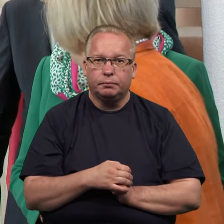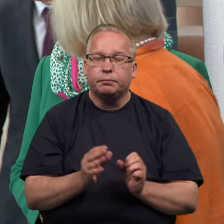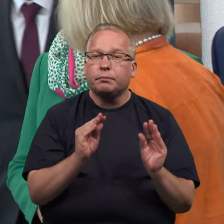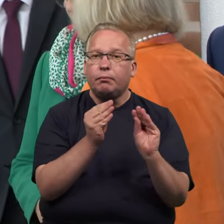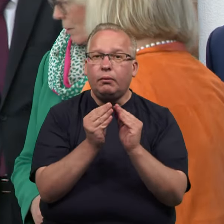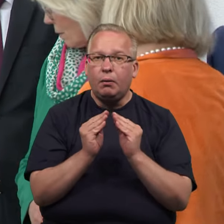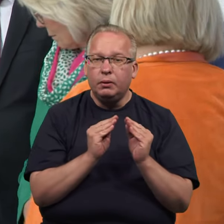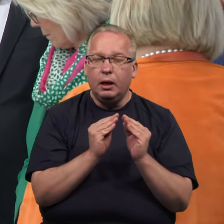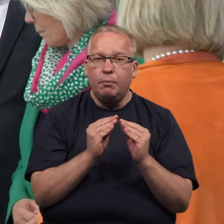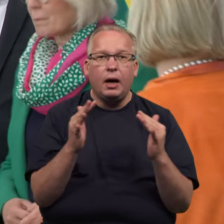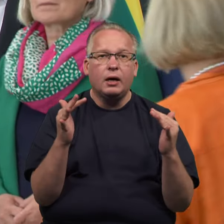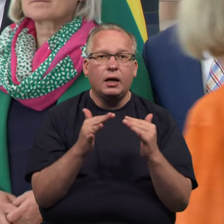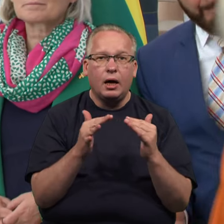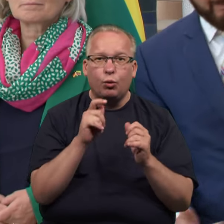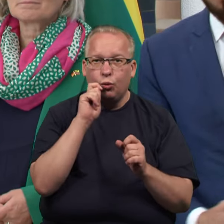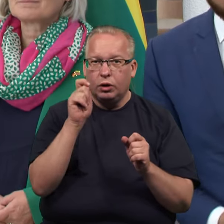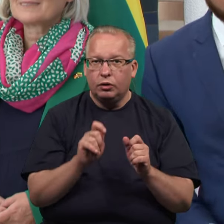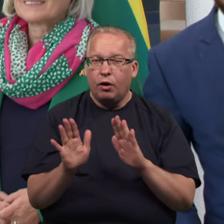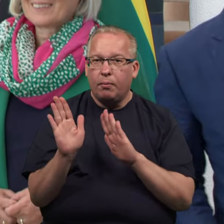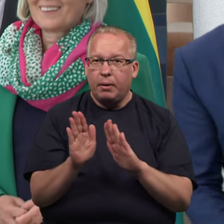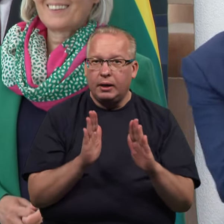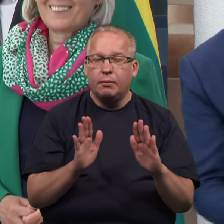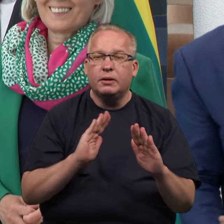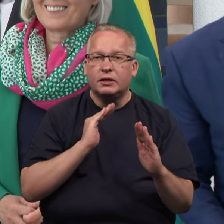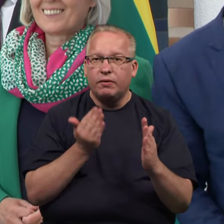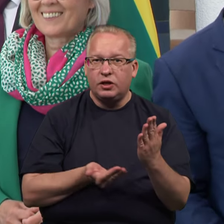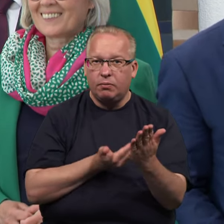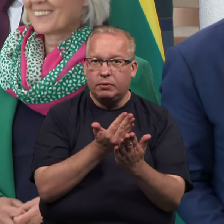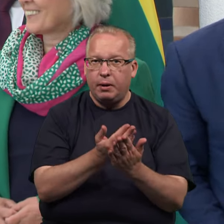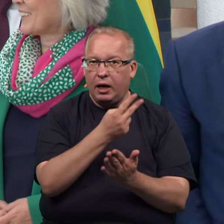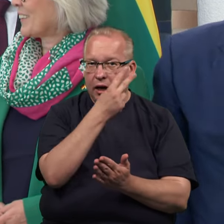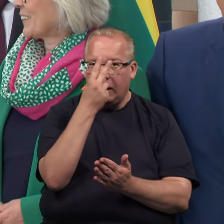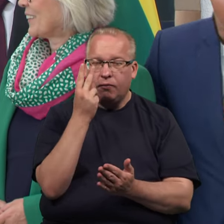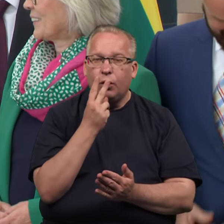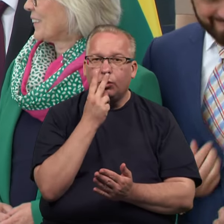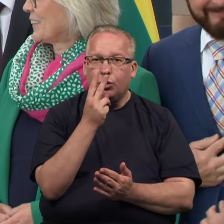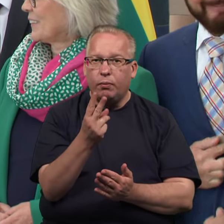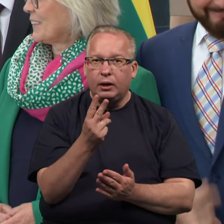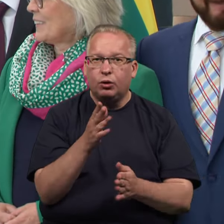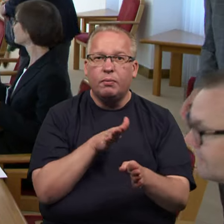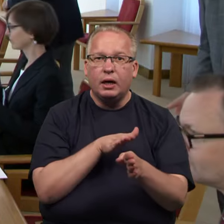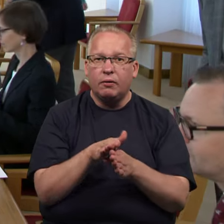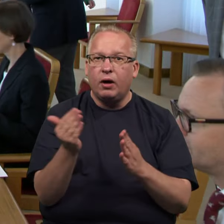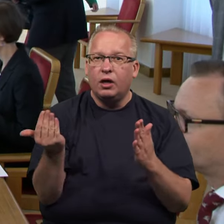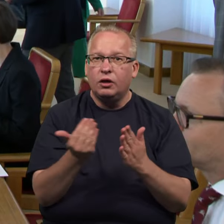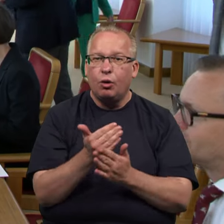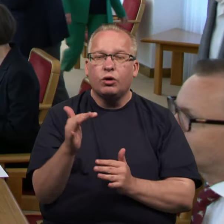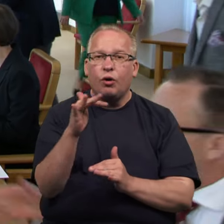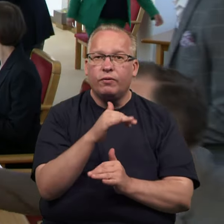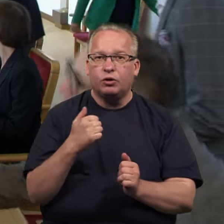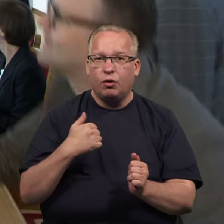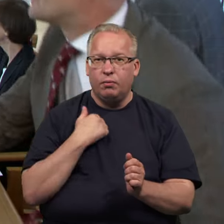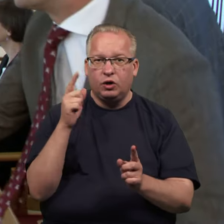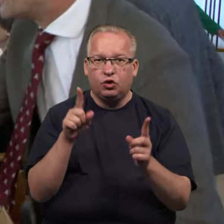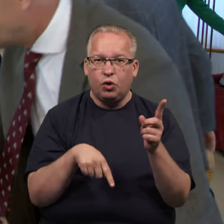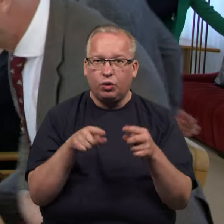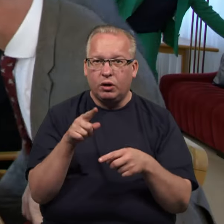Aptariama karo Ukrainoje padėtis, svečiams pristatoma Lietuvoje numatoma įgyvendinti nauja visuotinio šaukimo